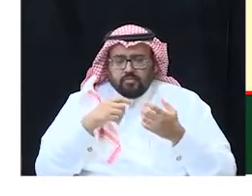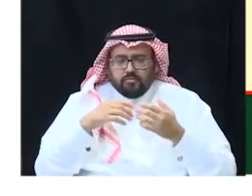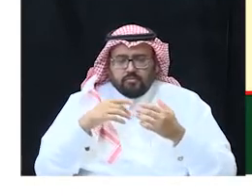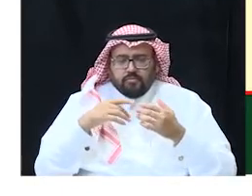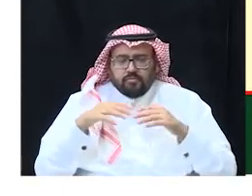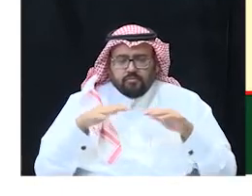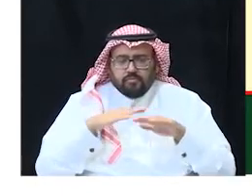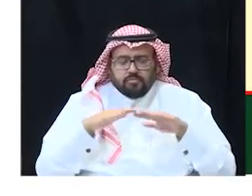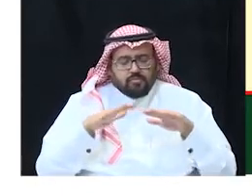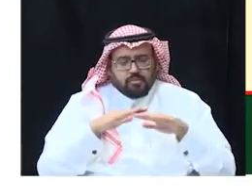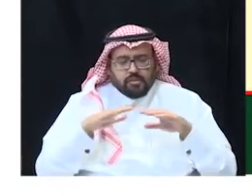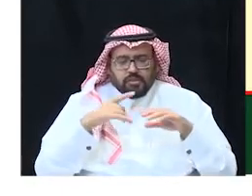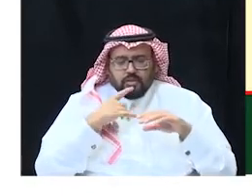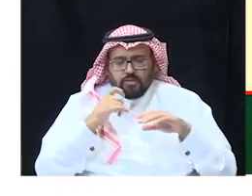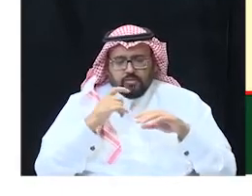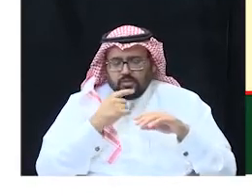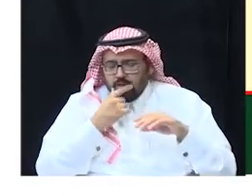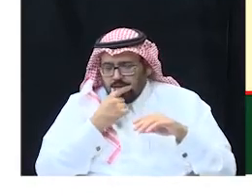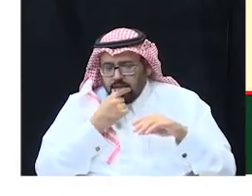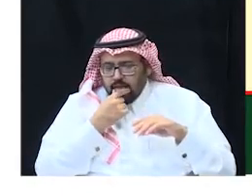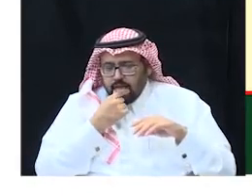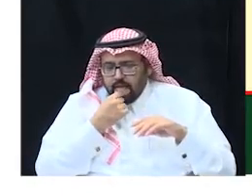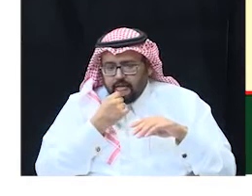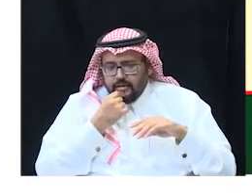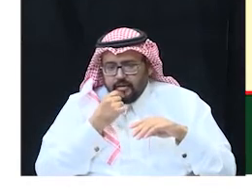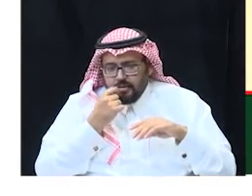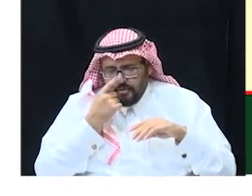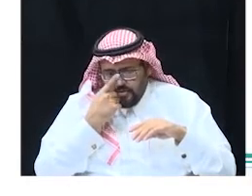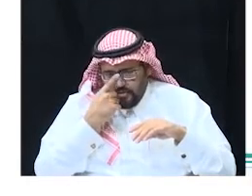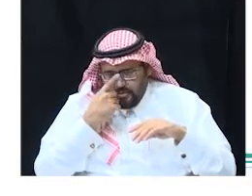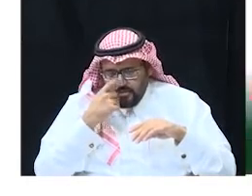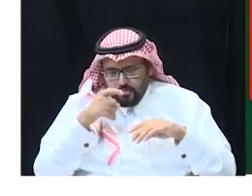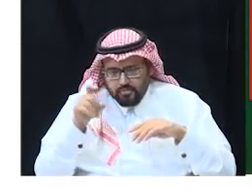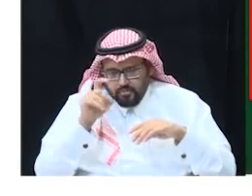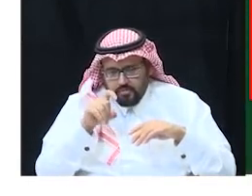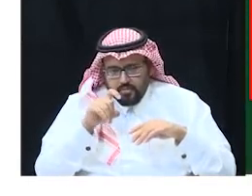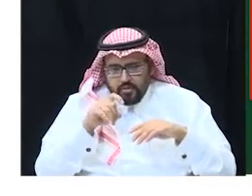الأجسام والأسطح والتي تعوق حركة الجسم.